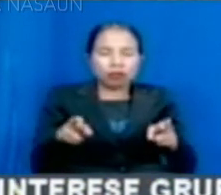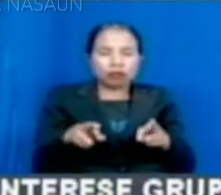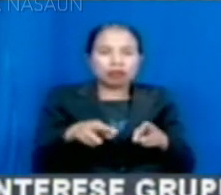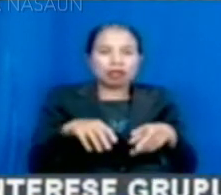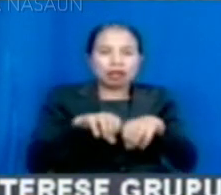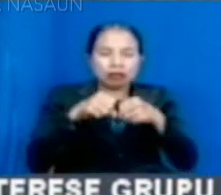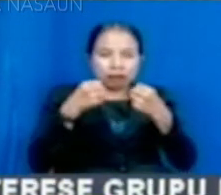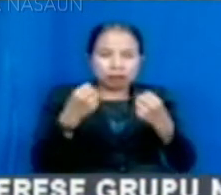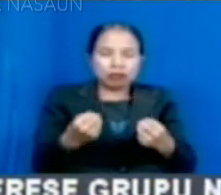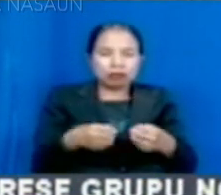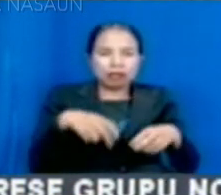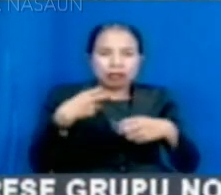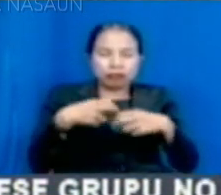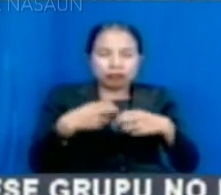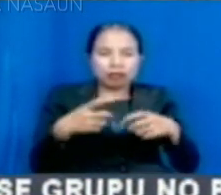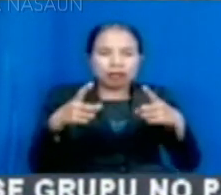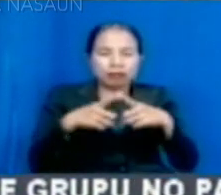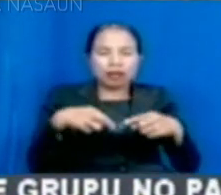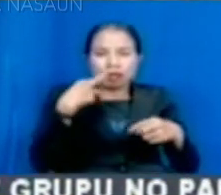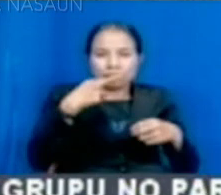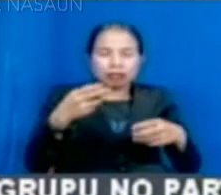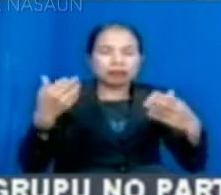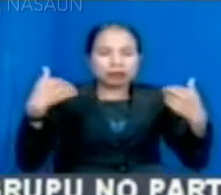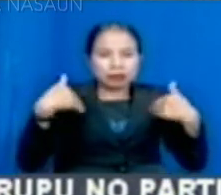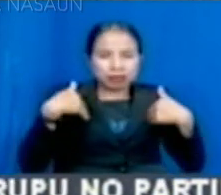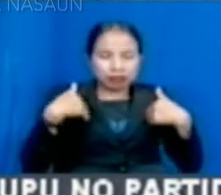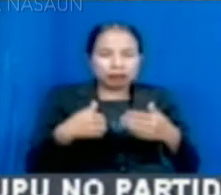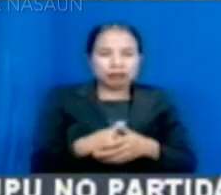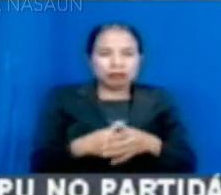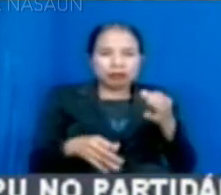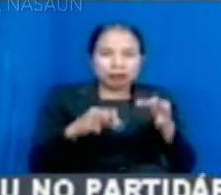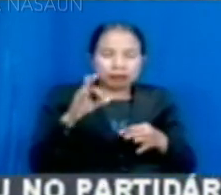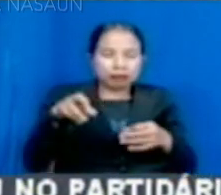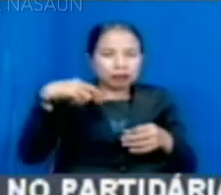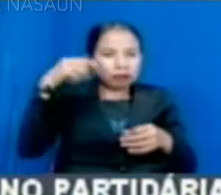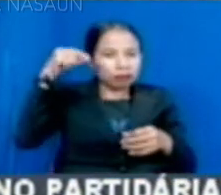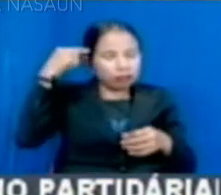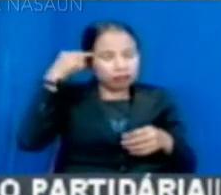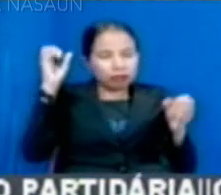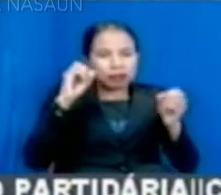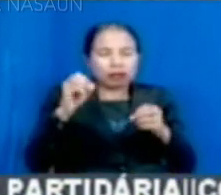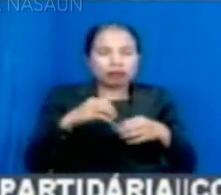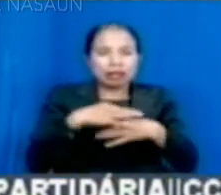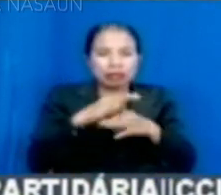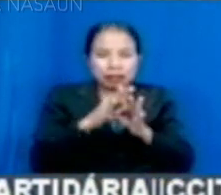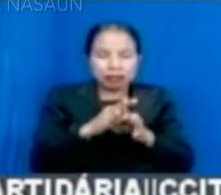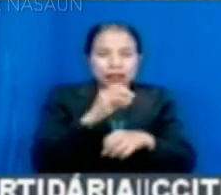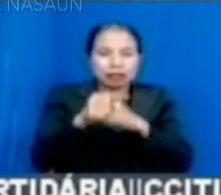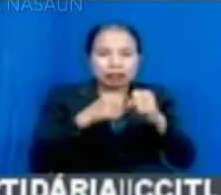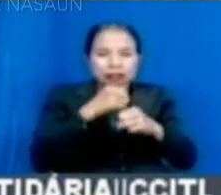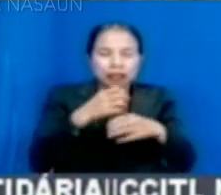tau na ba natar ini be se luk nene se idane mak gubernur kuan ula normalisa tina